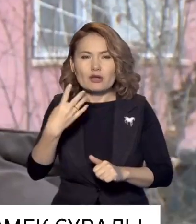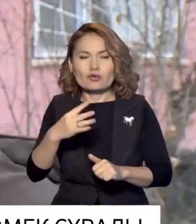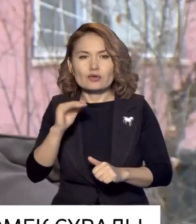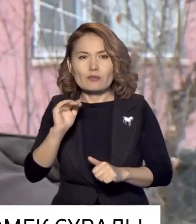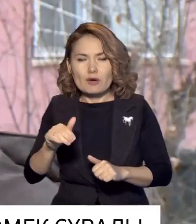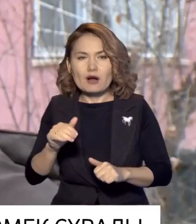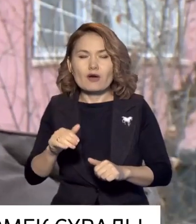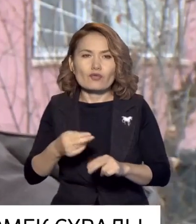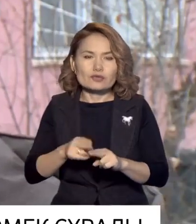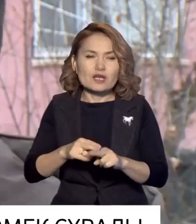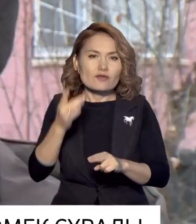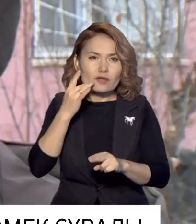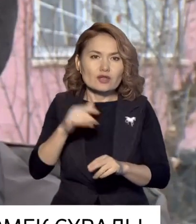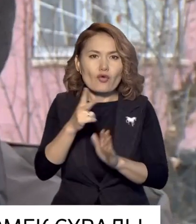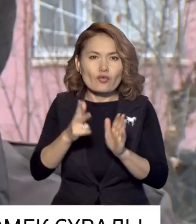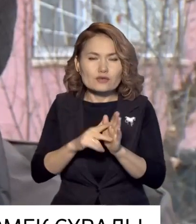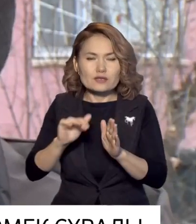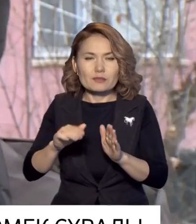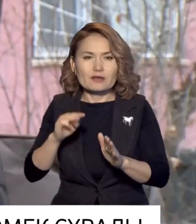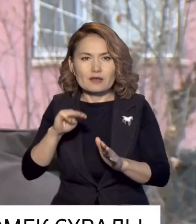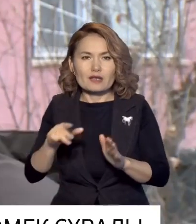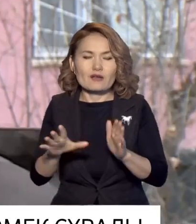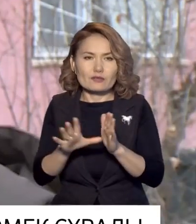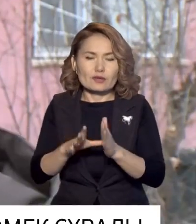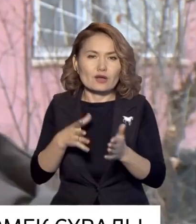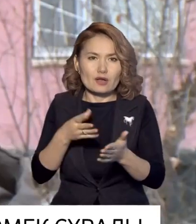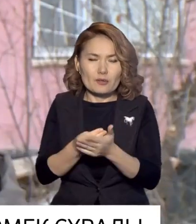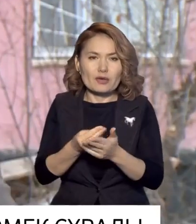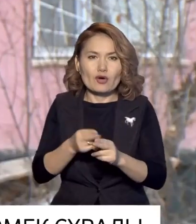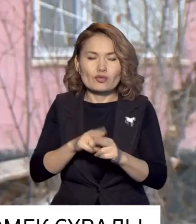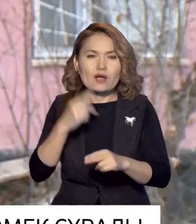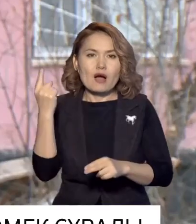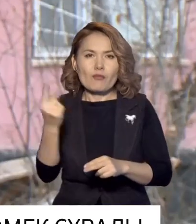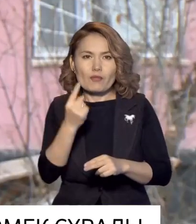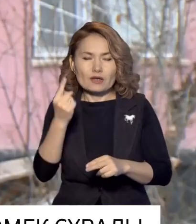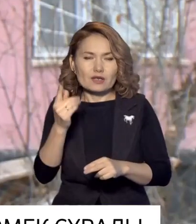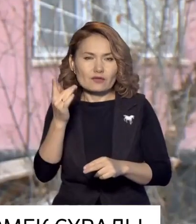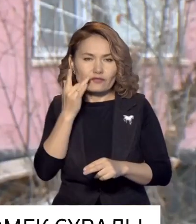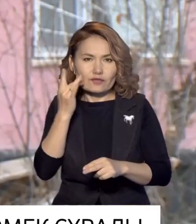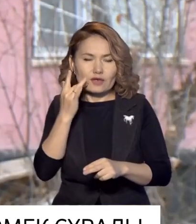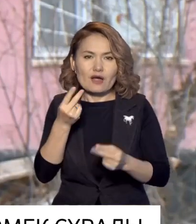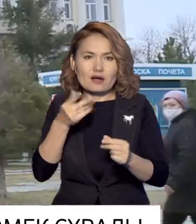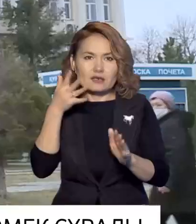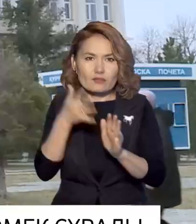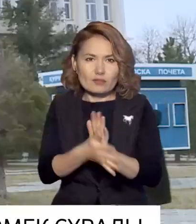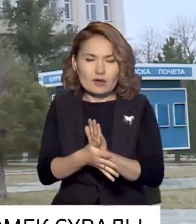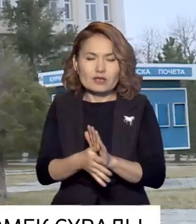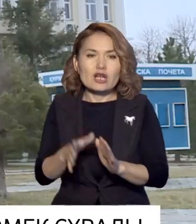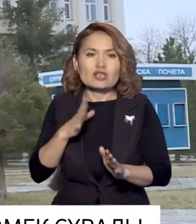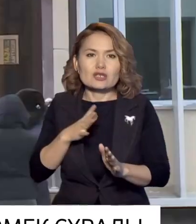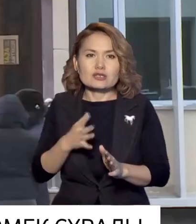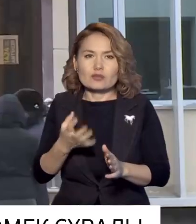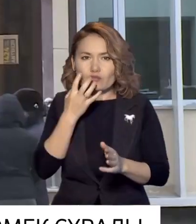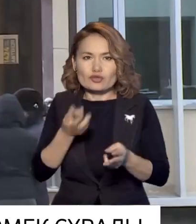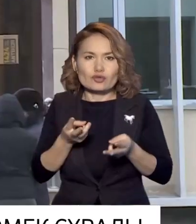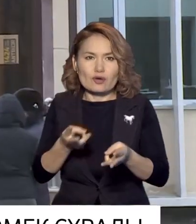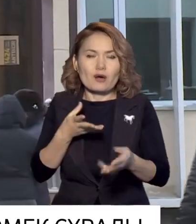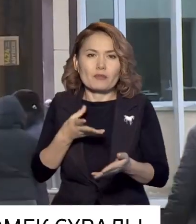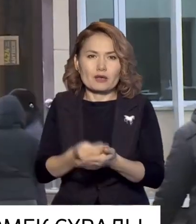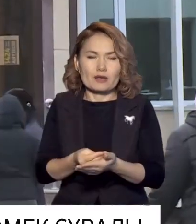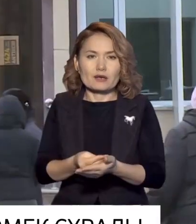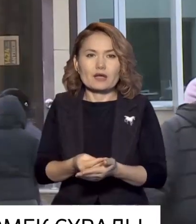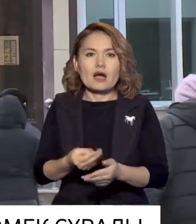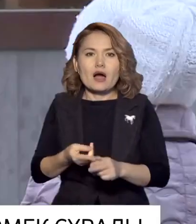кемі 18000 теңге 15000 теңге светке төлеп жатырмыз. Біз сол уақытта мына жылуға не деп төлейміз? Ал